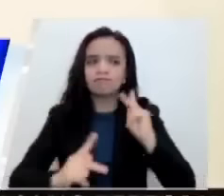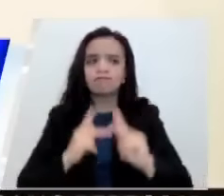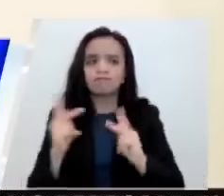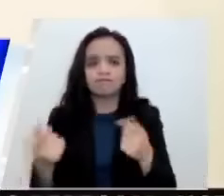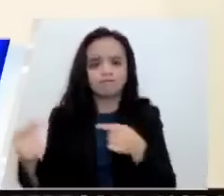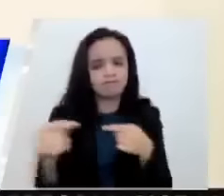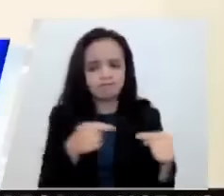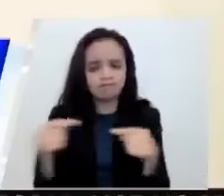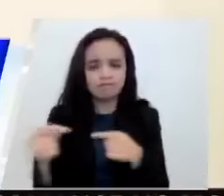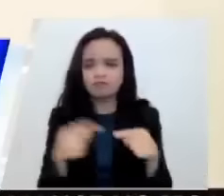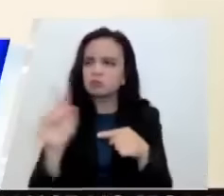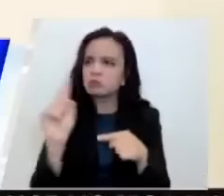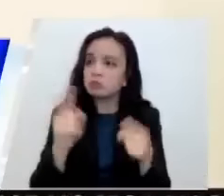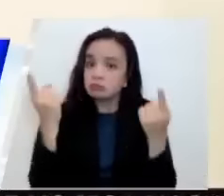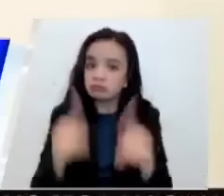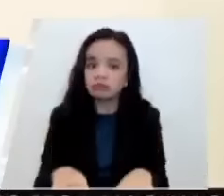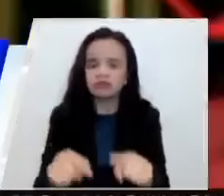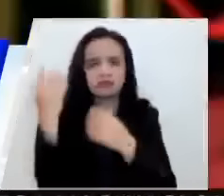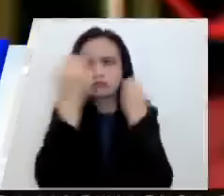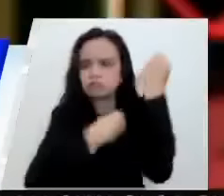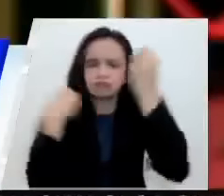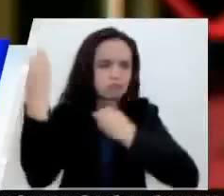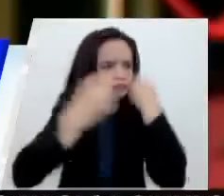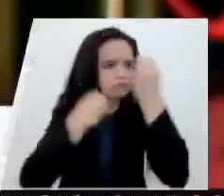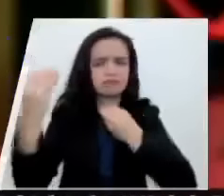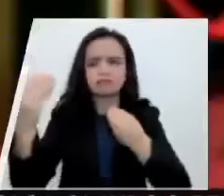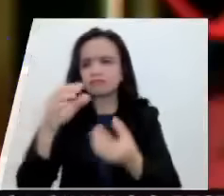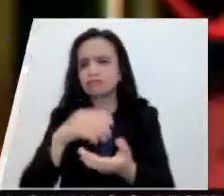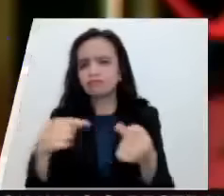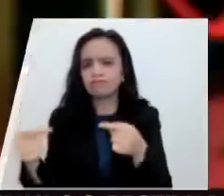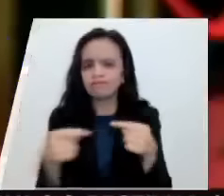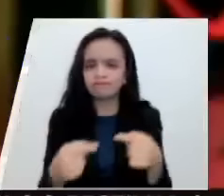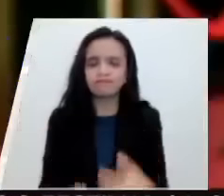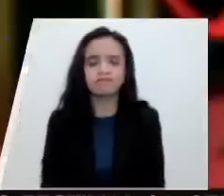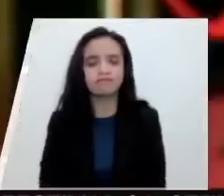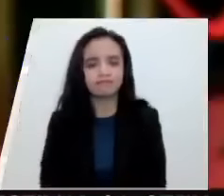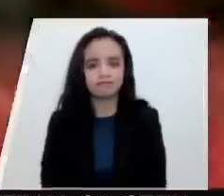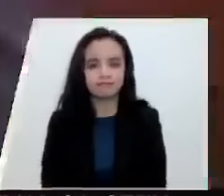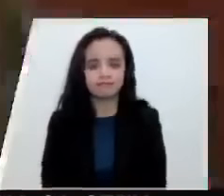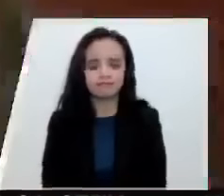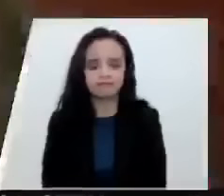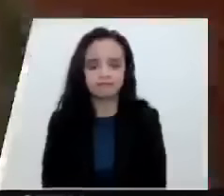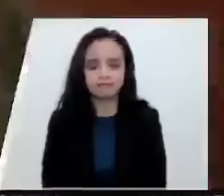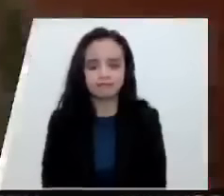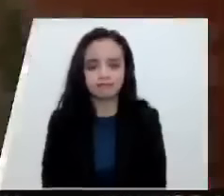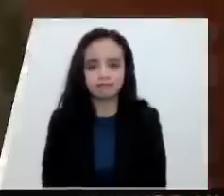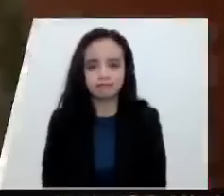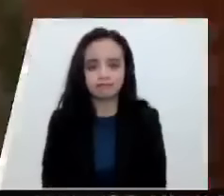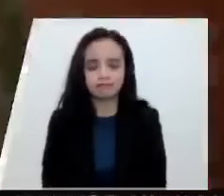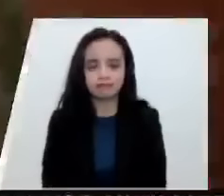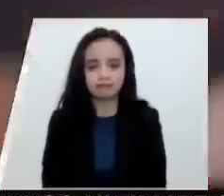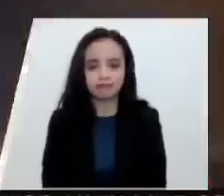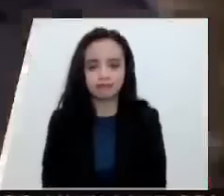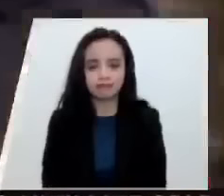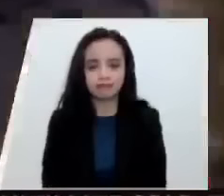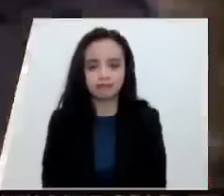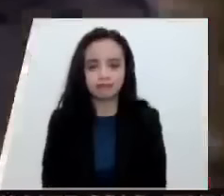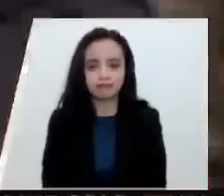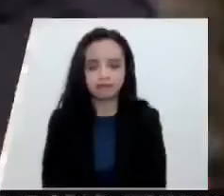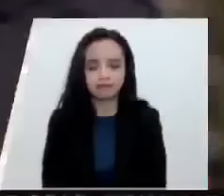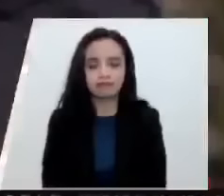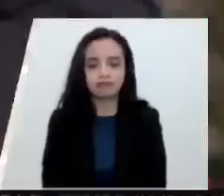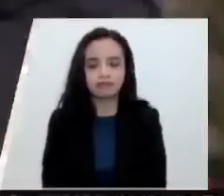nangyayari ngayon, nagkakalituhan, nagkakagulo sila. Para sa GMA Integrated News, ako po si Jonathan Andal. Sandra Aguinaldo, Nakatutok,